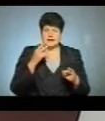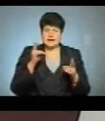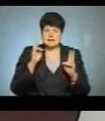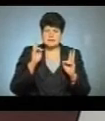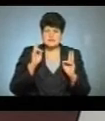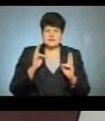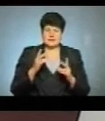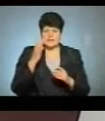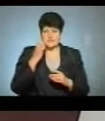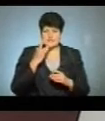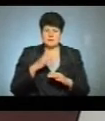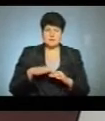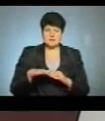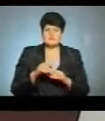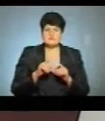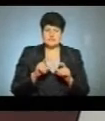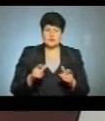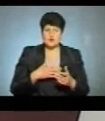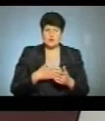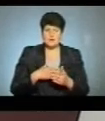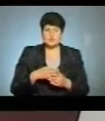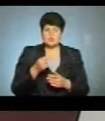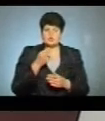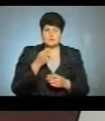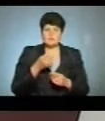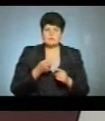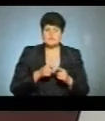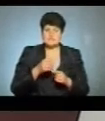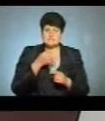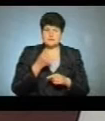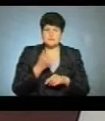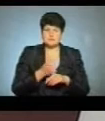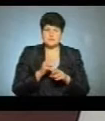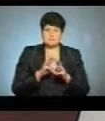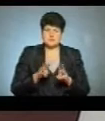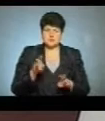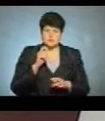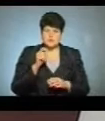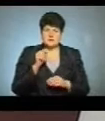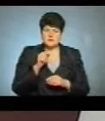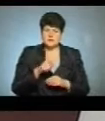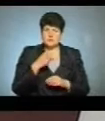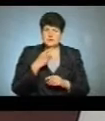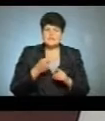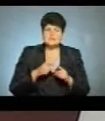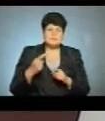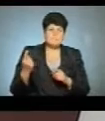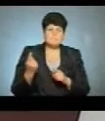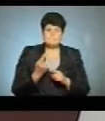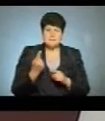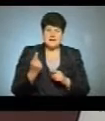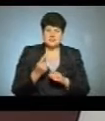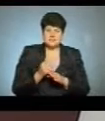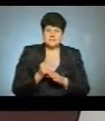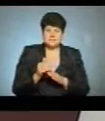і літні майданчики у закладах громадського харчування. Про це повідомив прем'єр-міністр Денис Шмигаль. За його словами, це перший етап виходу